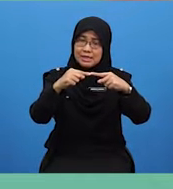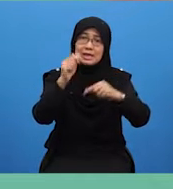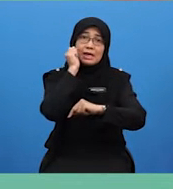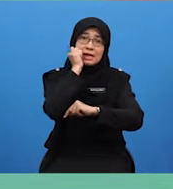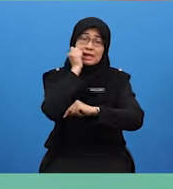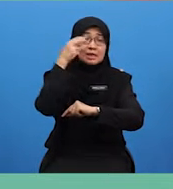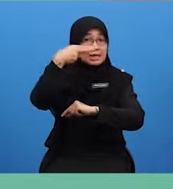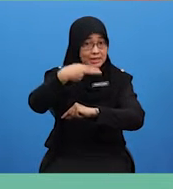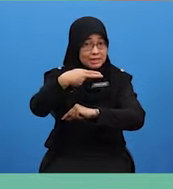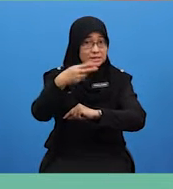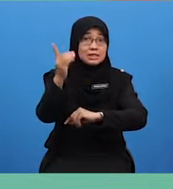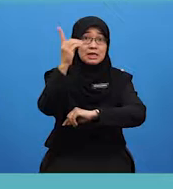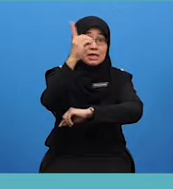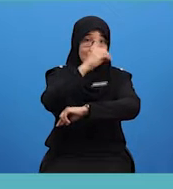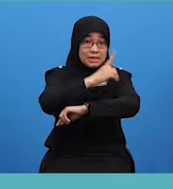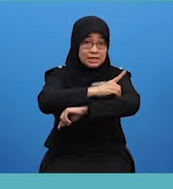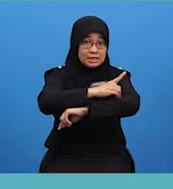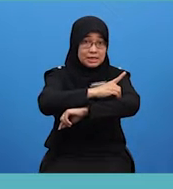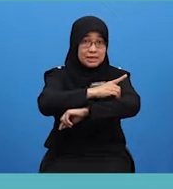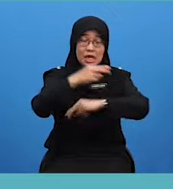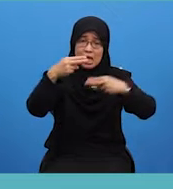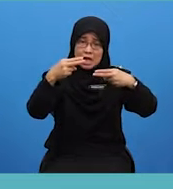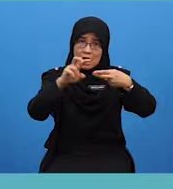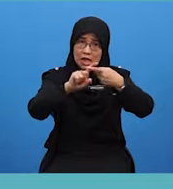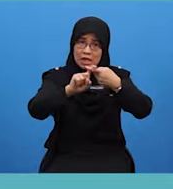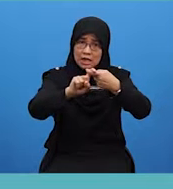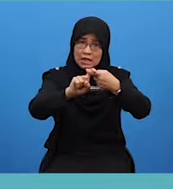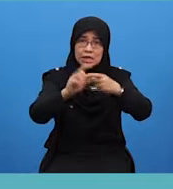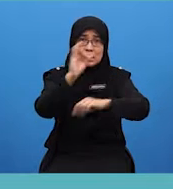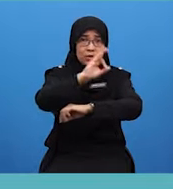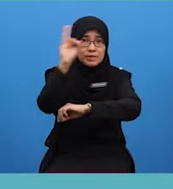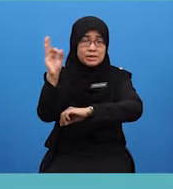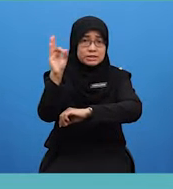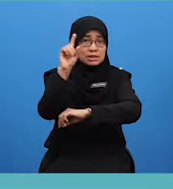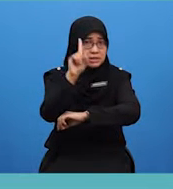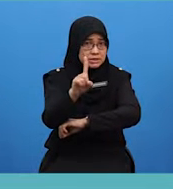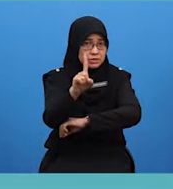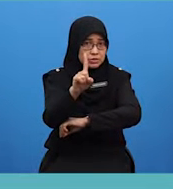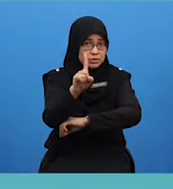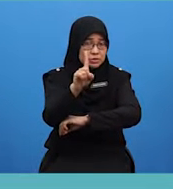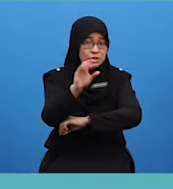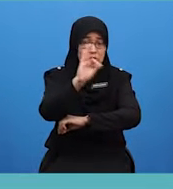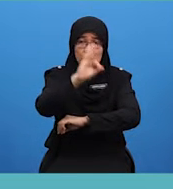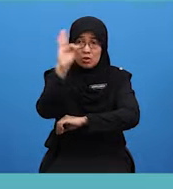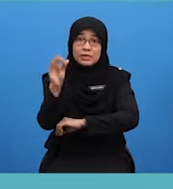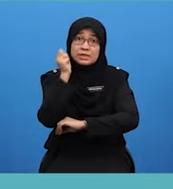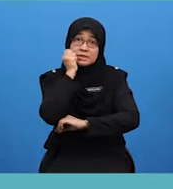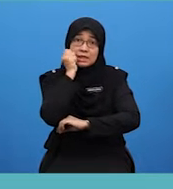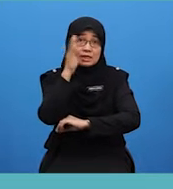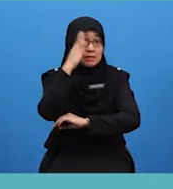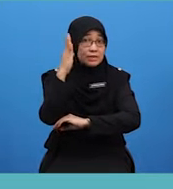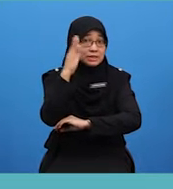H hari boleh dikaitkan dengan fasa pertama iaitu fasa haid. B